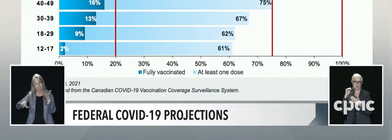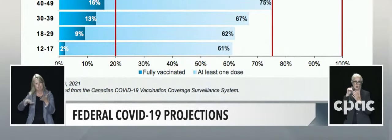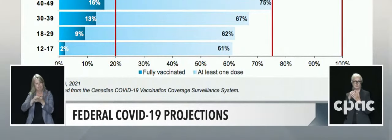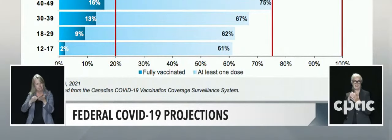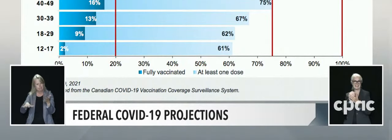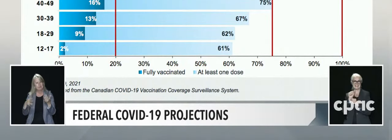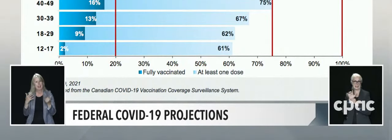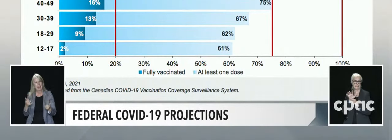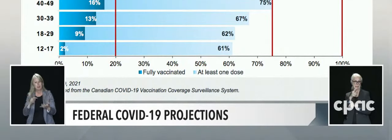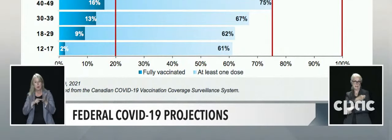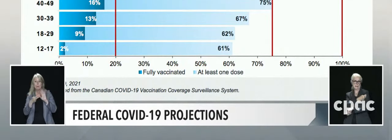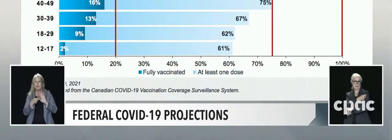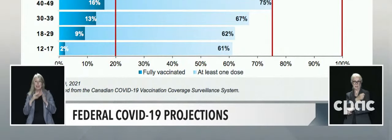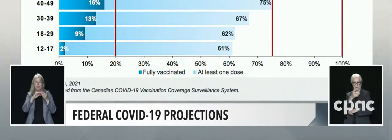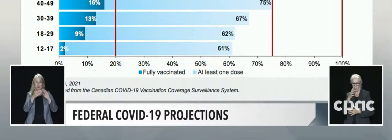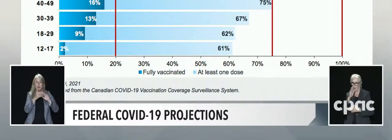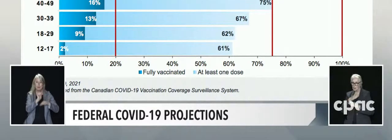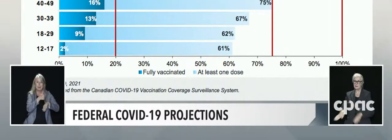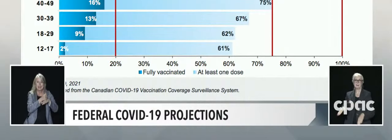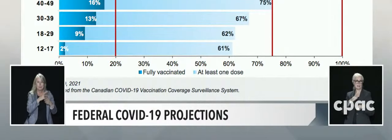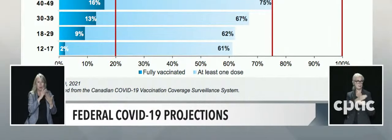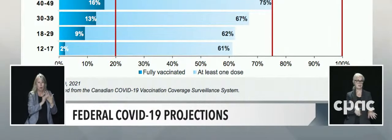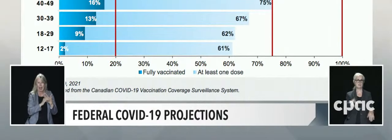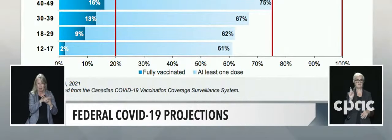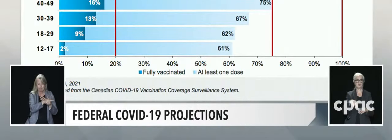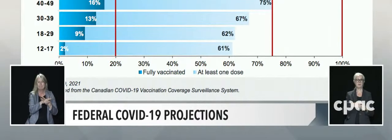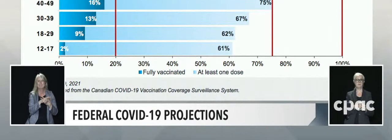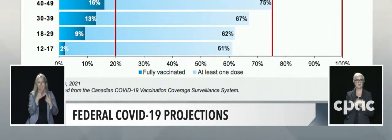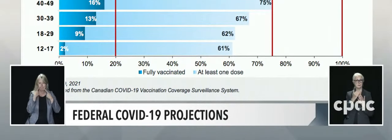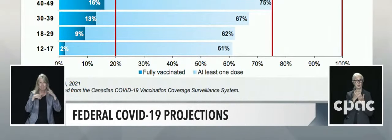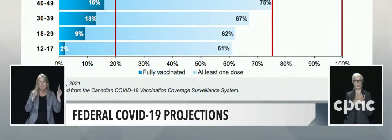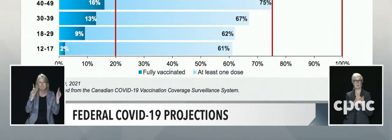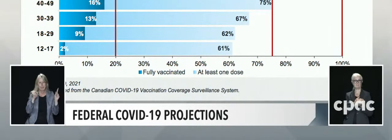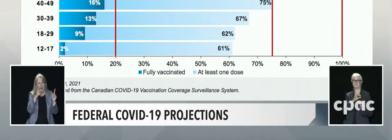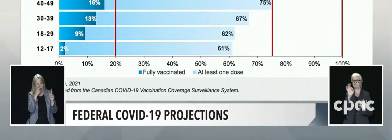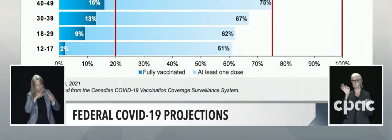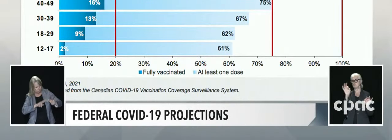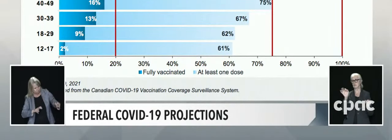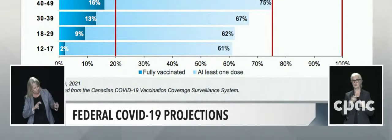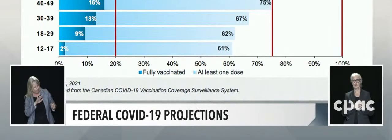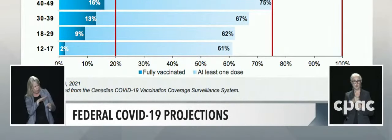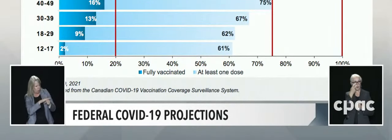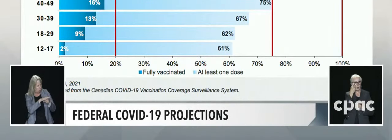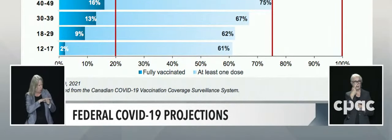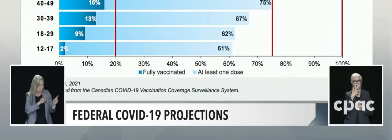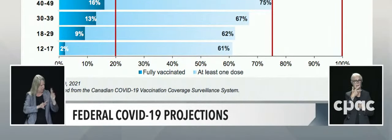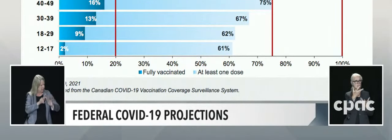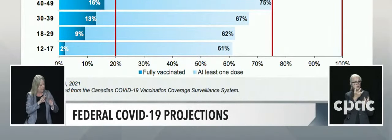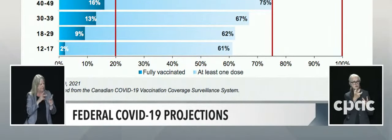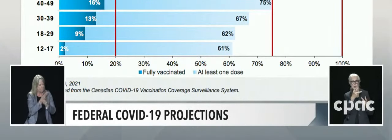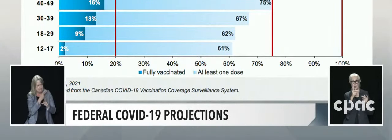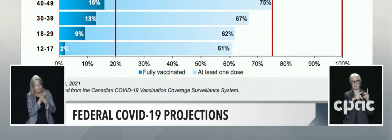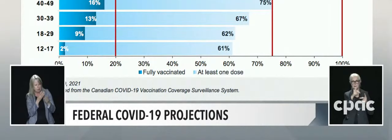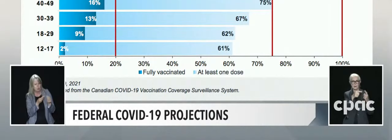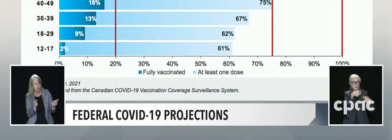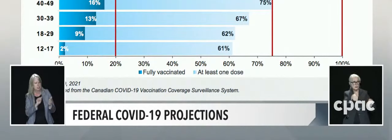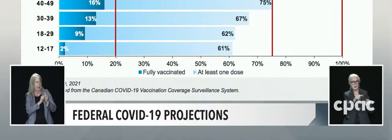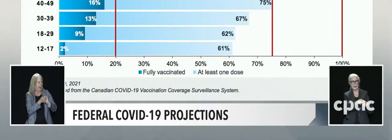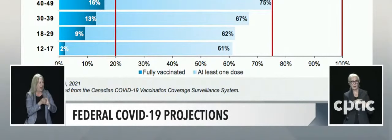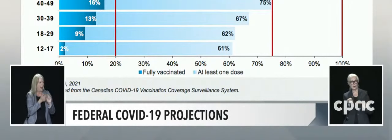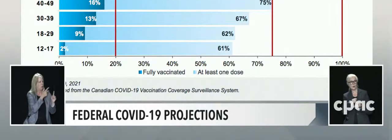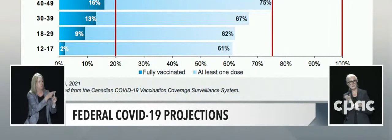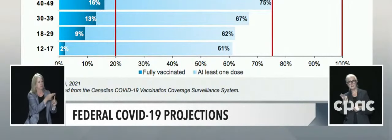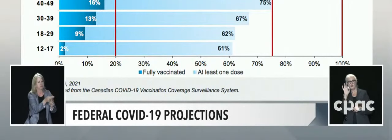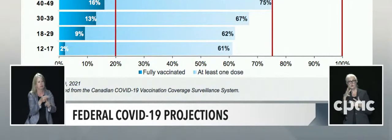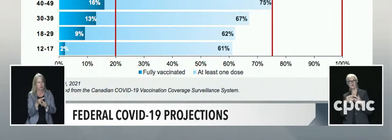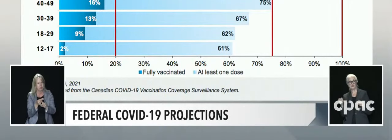programs excel. By understanding the needs of local populations and finding solutions to bring vaccinations where people